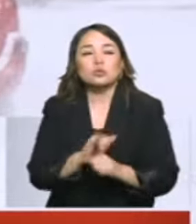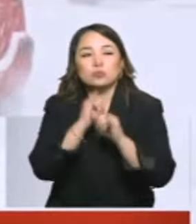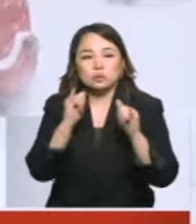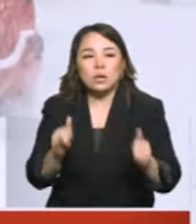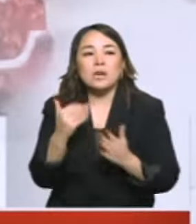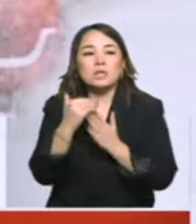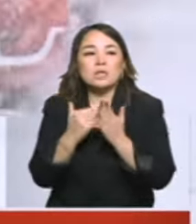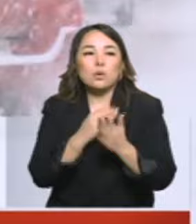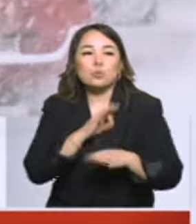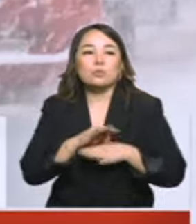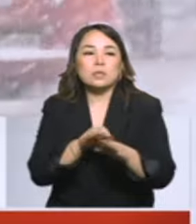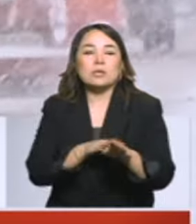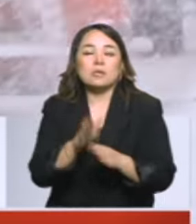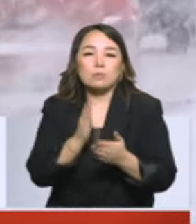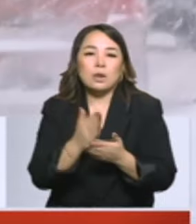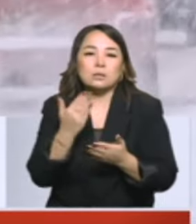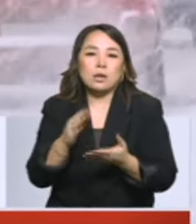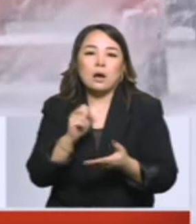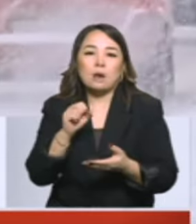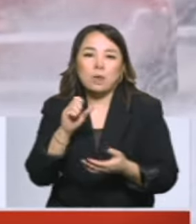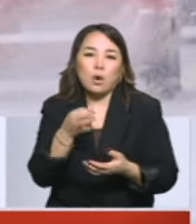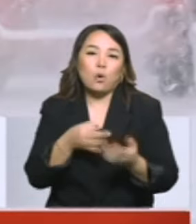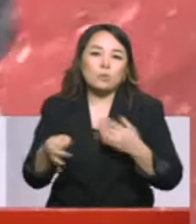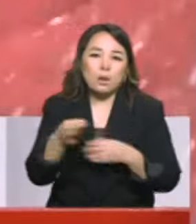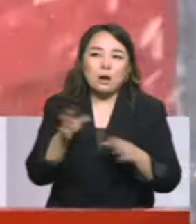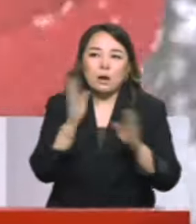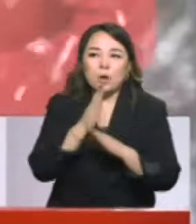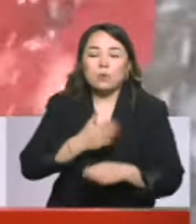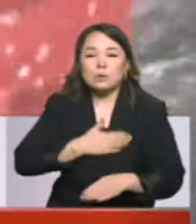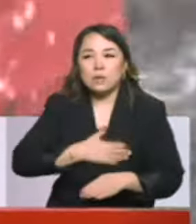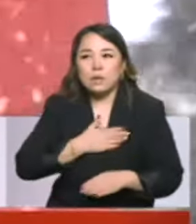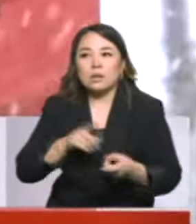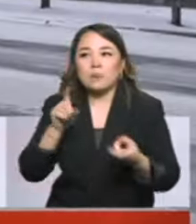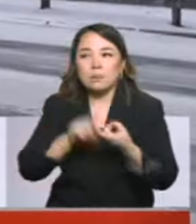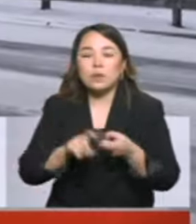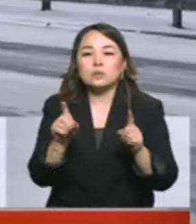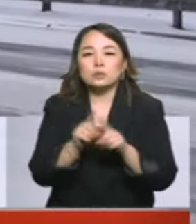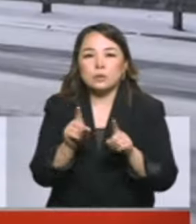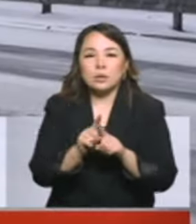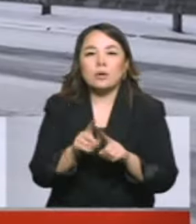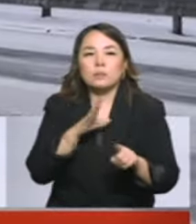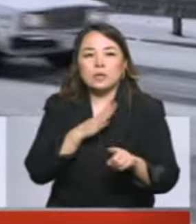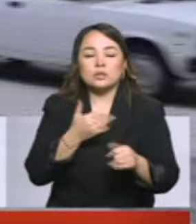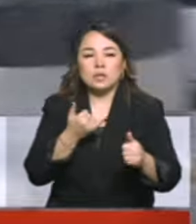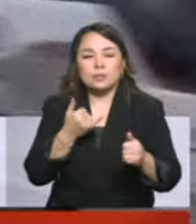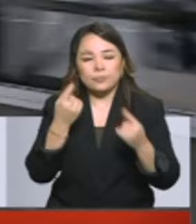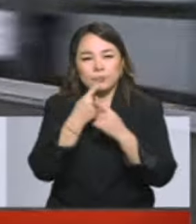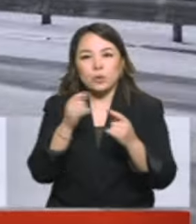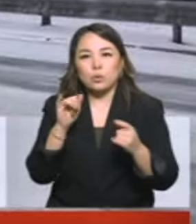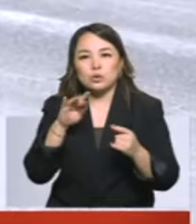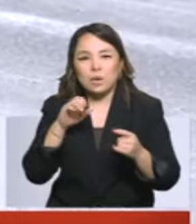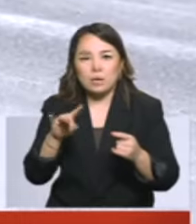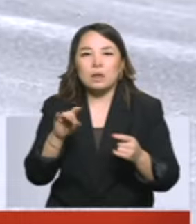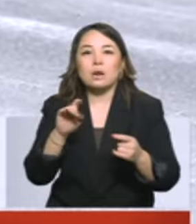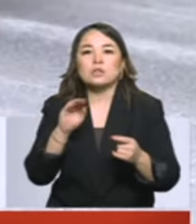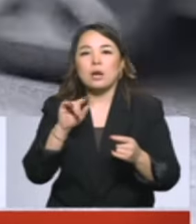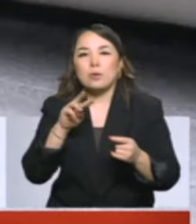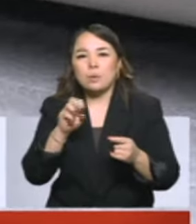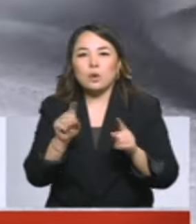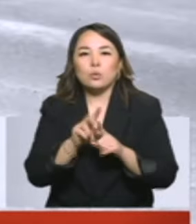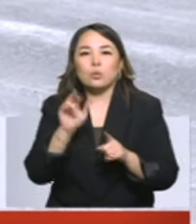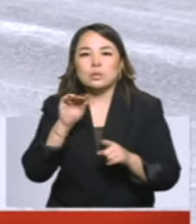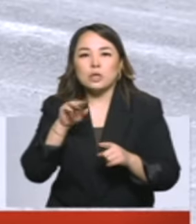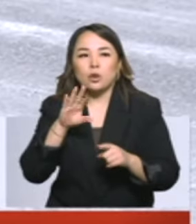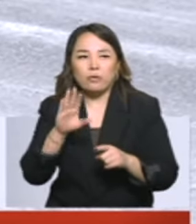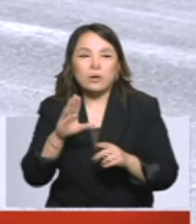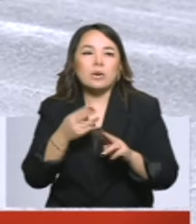режимде жұмыс істеп жатыр. Абай облысында ауа райының қолайсыздығына байланысты Көкпекті, Жарма, Үржар ауданы мен Курчатов